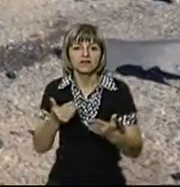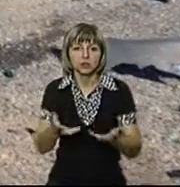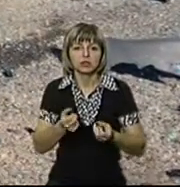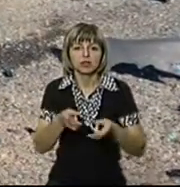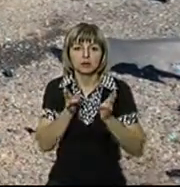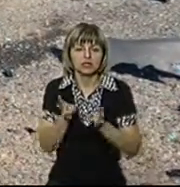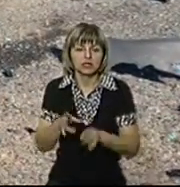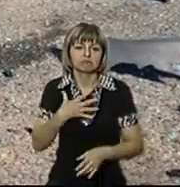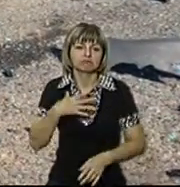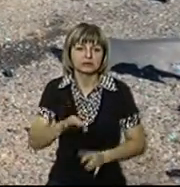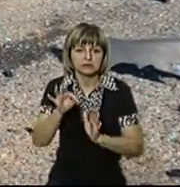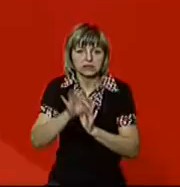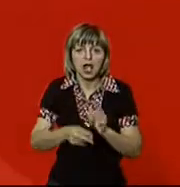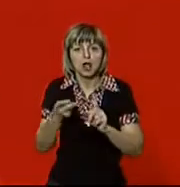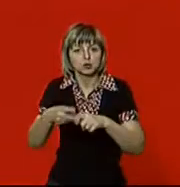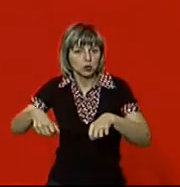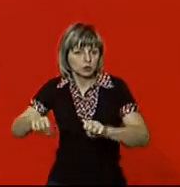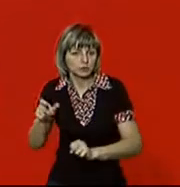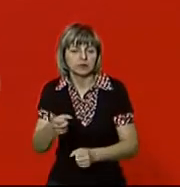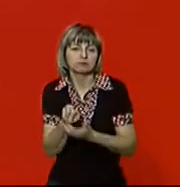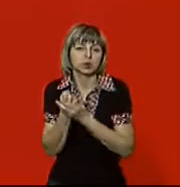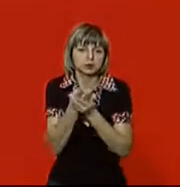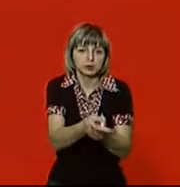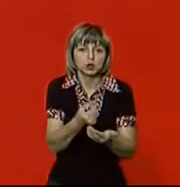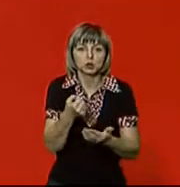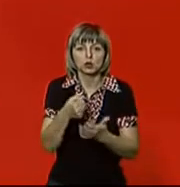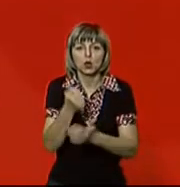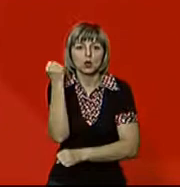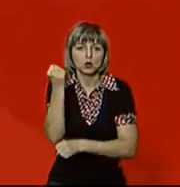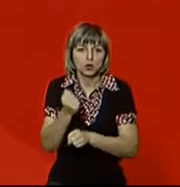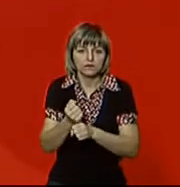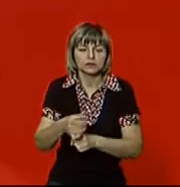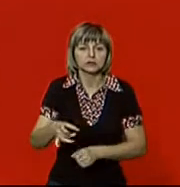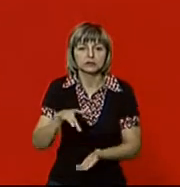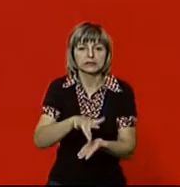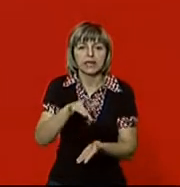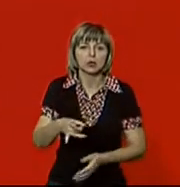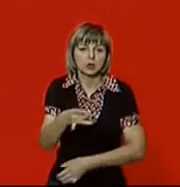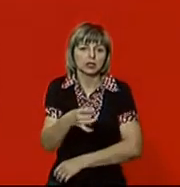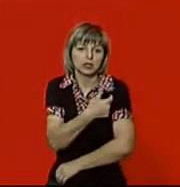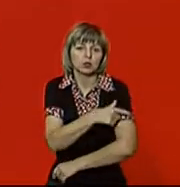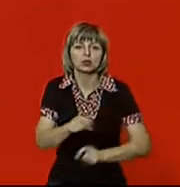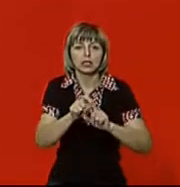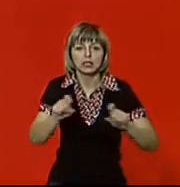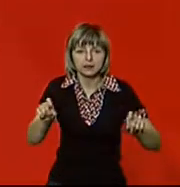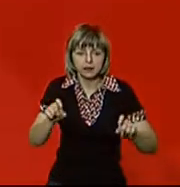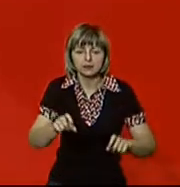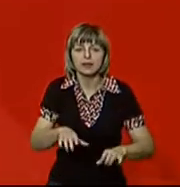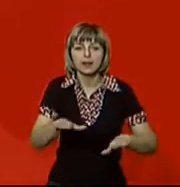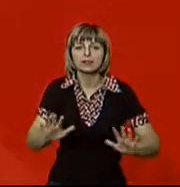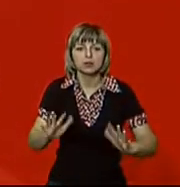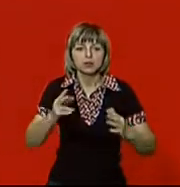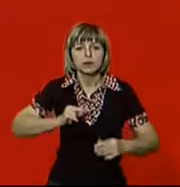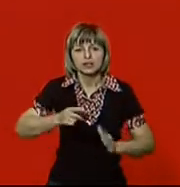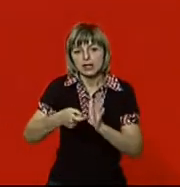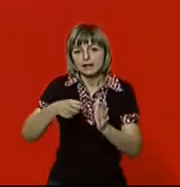події. Другий водій мотоцикла «Хонда» з травмами госпіталізований до Ковальської центральної районної лікарні, каже Ольга Бузулук. На місці події